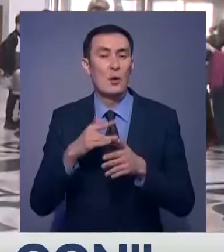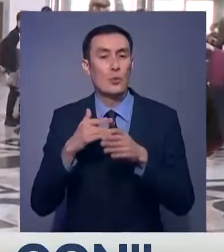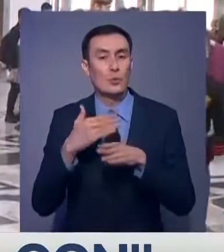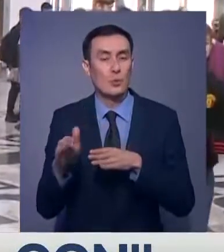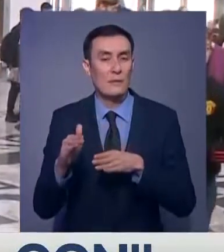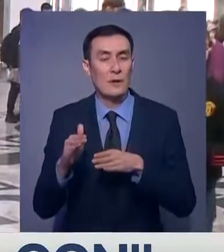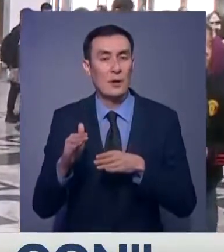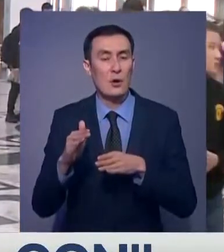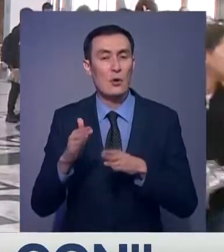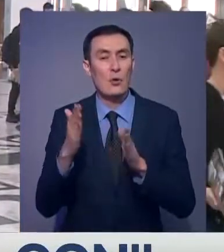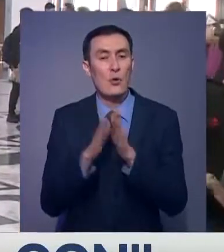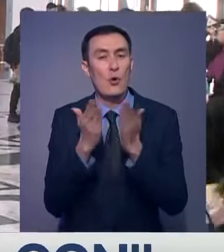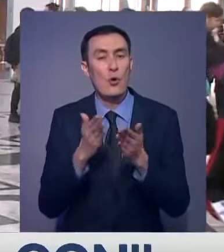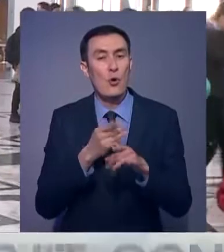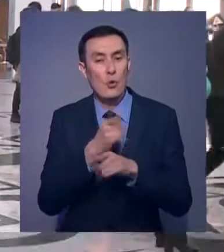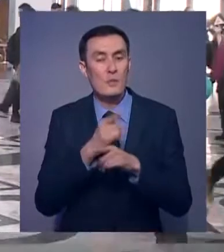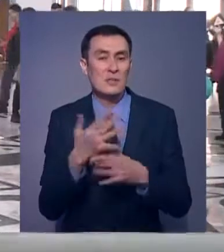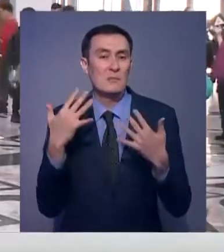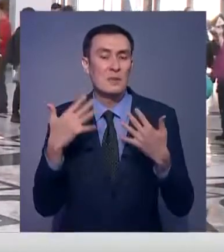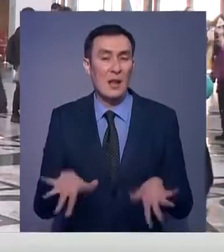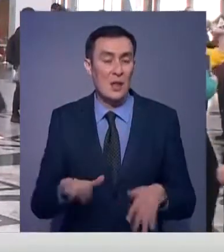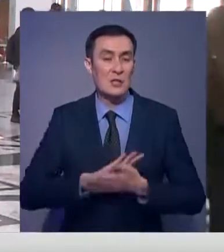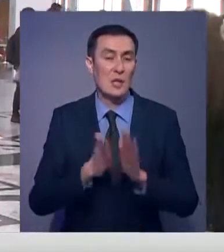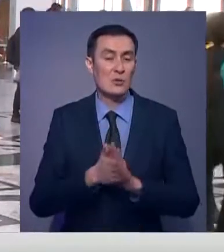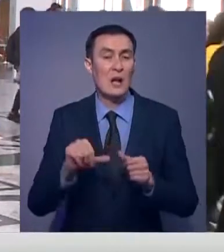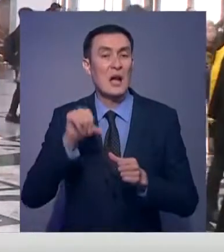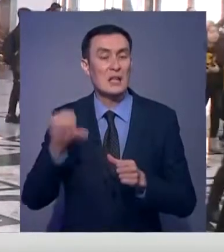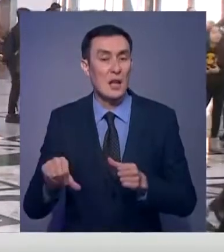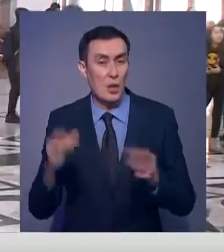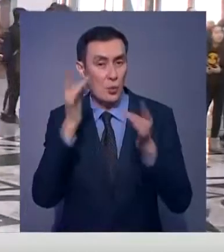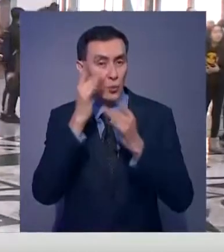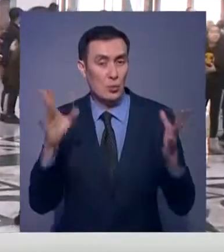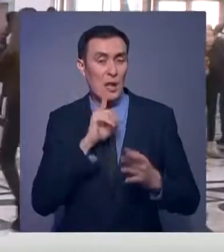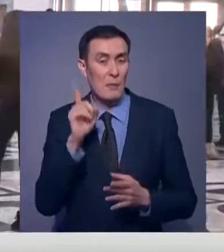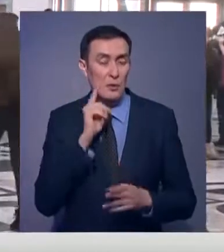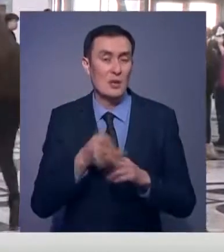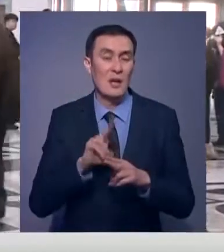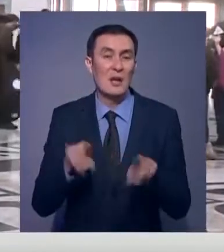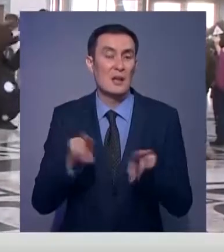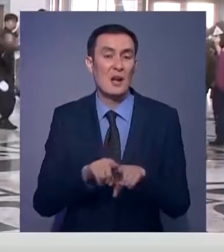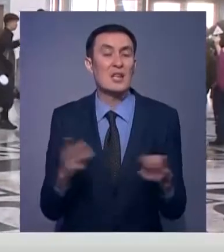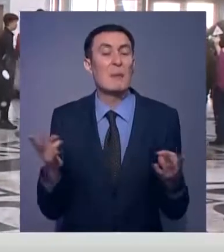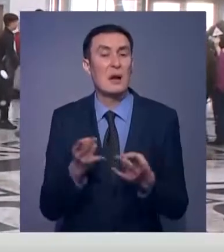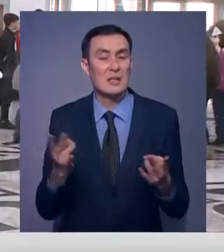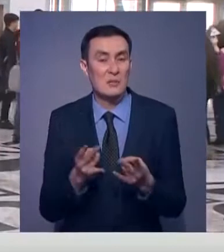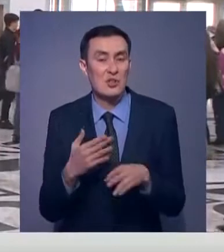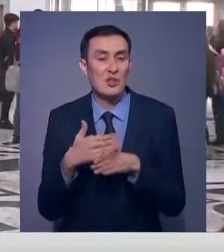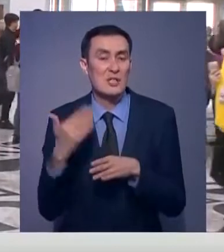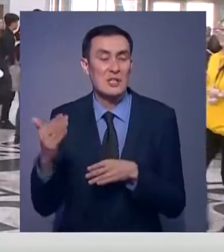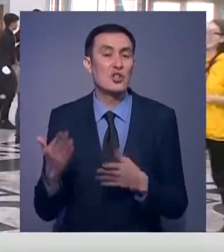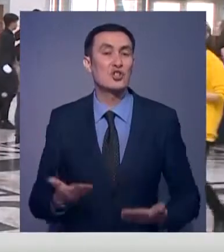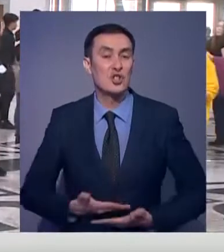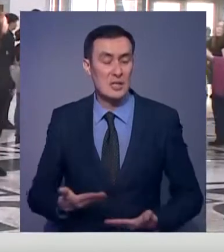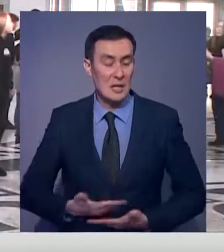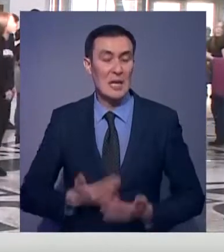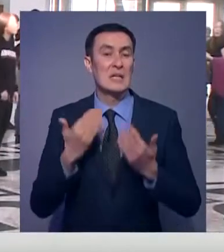анимешников. Комиксы с каждым днем теряют свой статус как отдельная субкультура. Для молодежи это уже как необходимость, как часть их